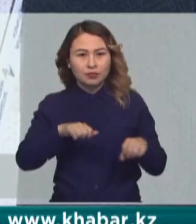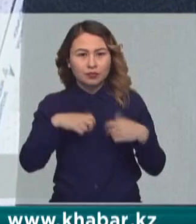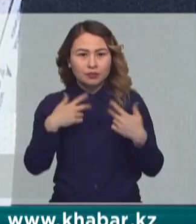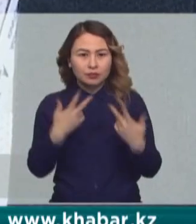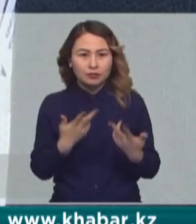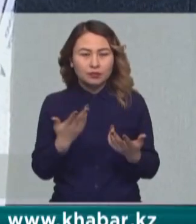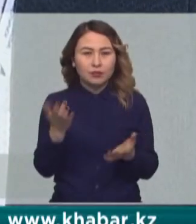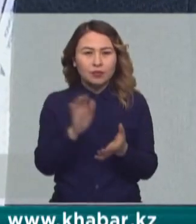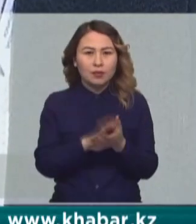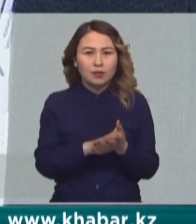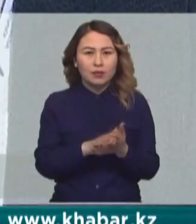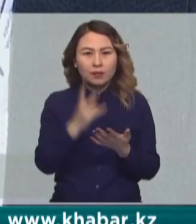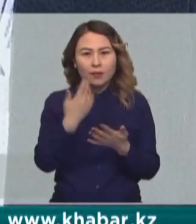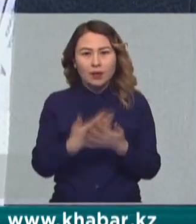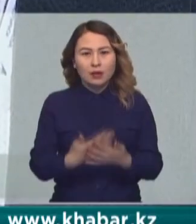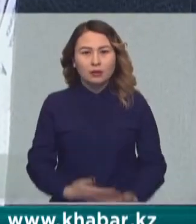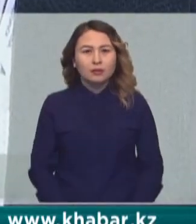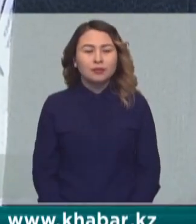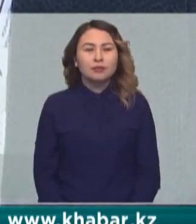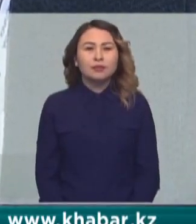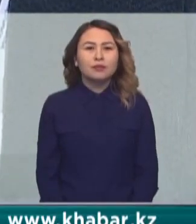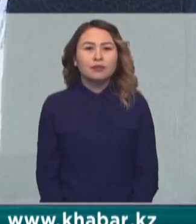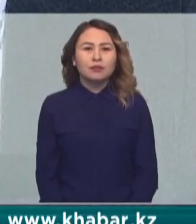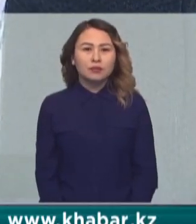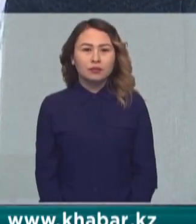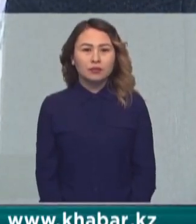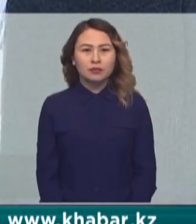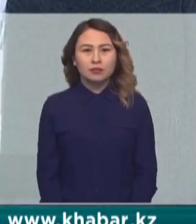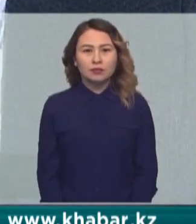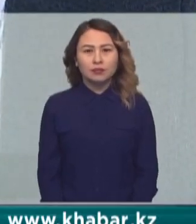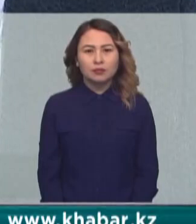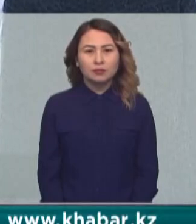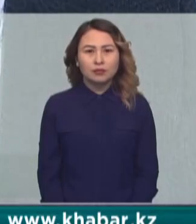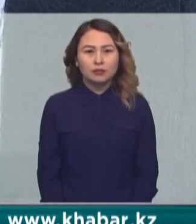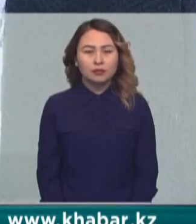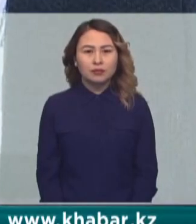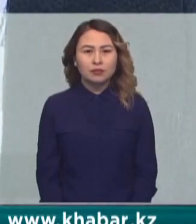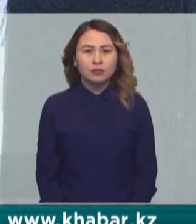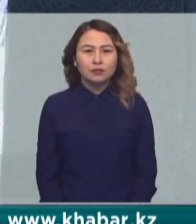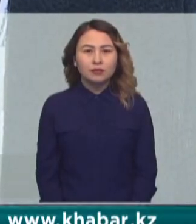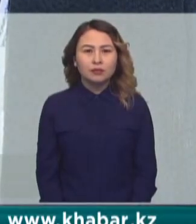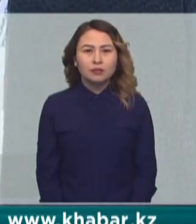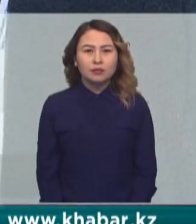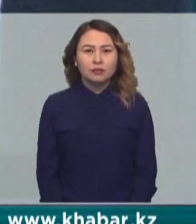Сәдуақас тікелей эфирде арқылы бізбен байланысады. Алмас, сөз сізде.